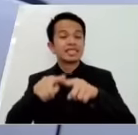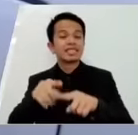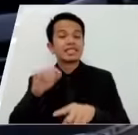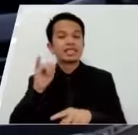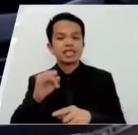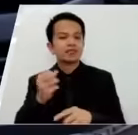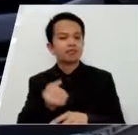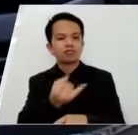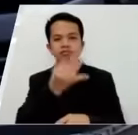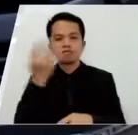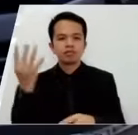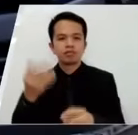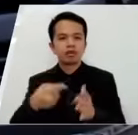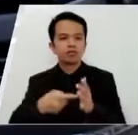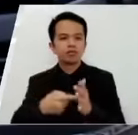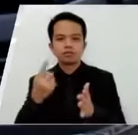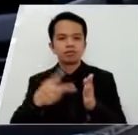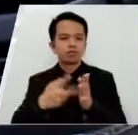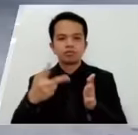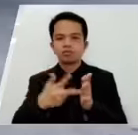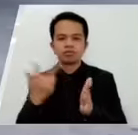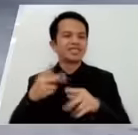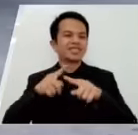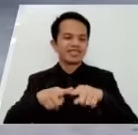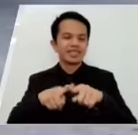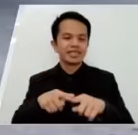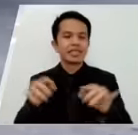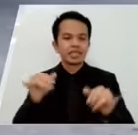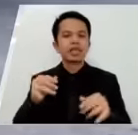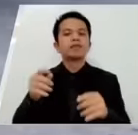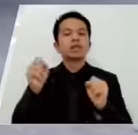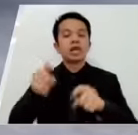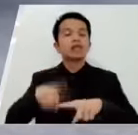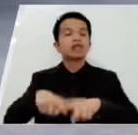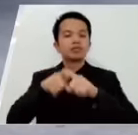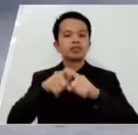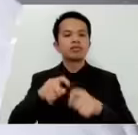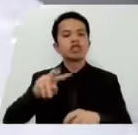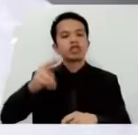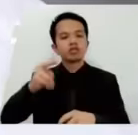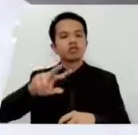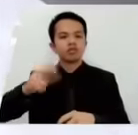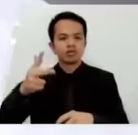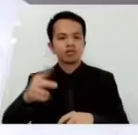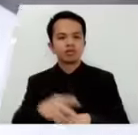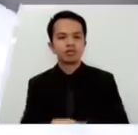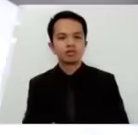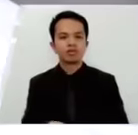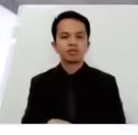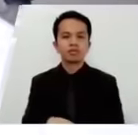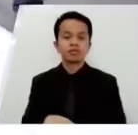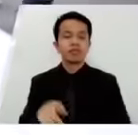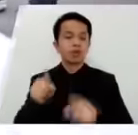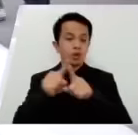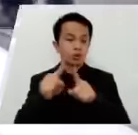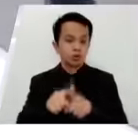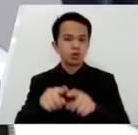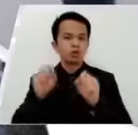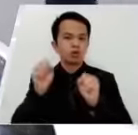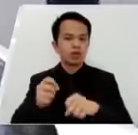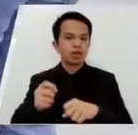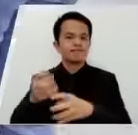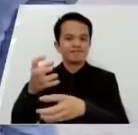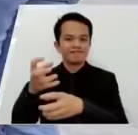offense. May kalakip na itong suspensyon sa ikalawa at ikatlong offense at posibleng pagbawi naman ng